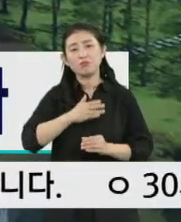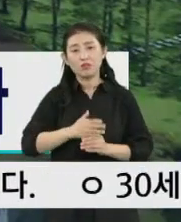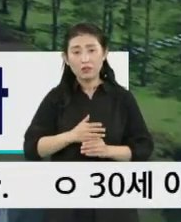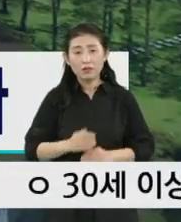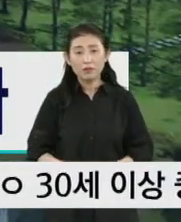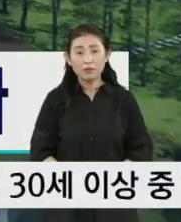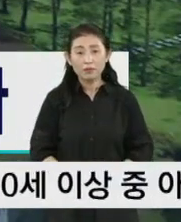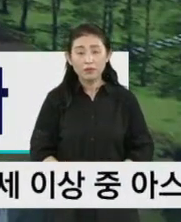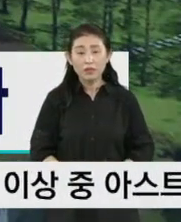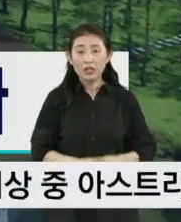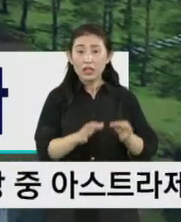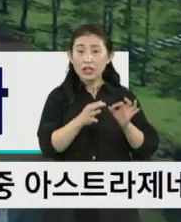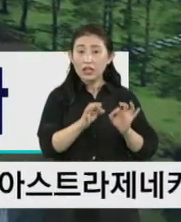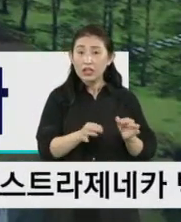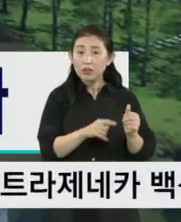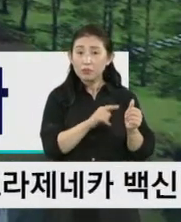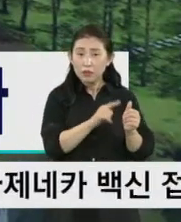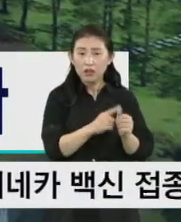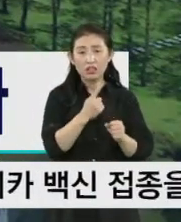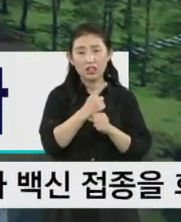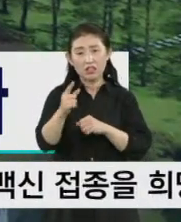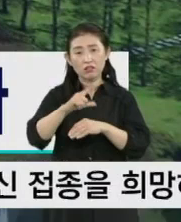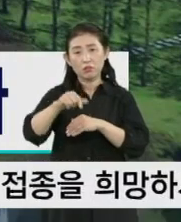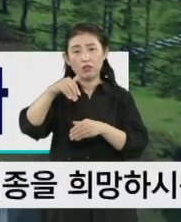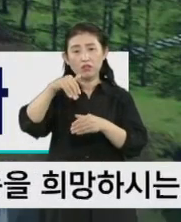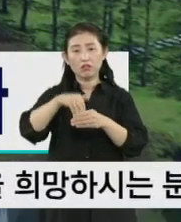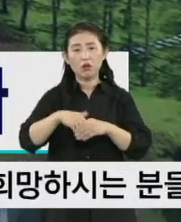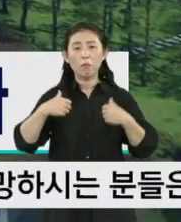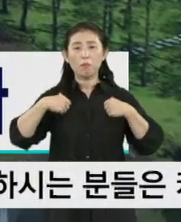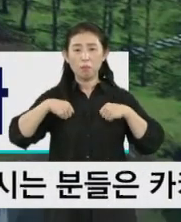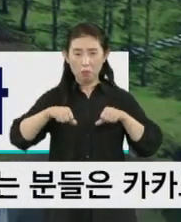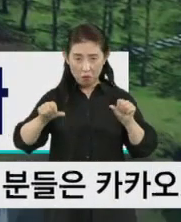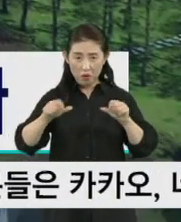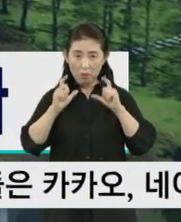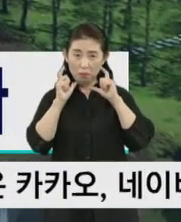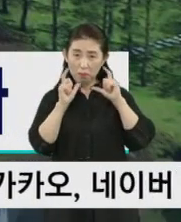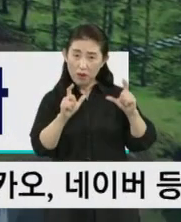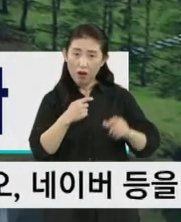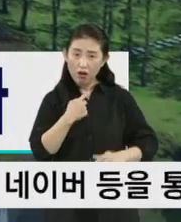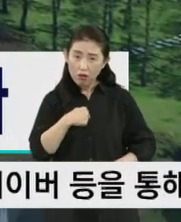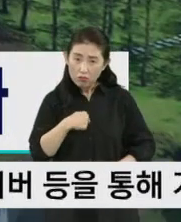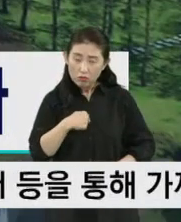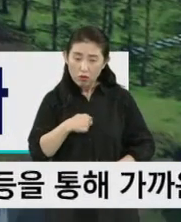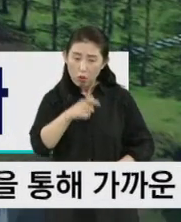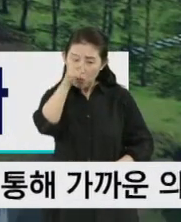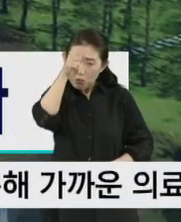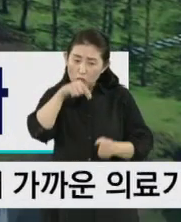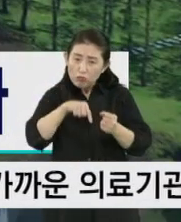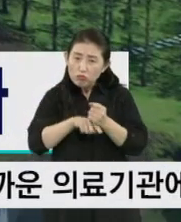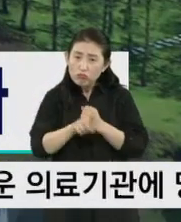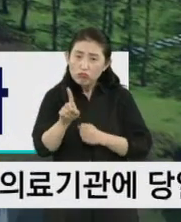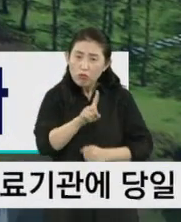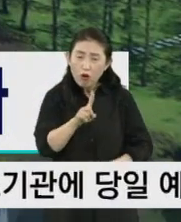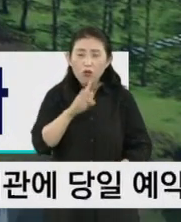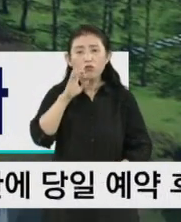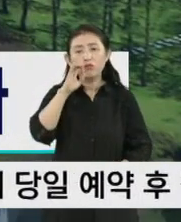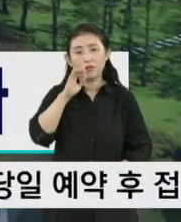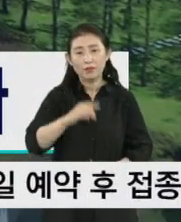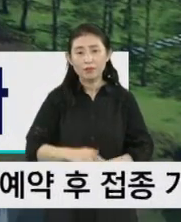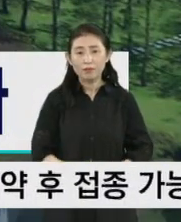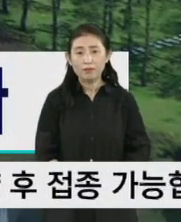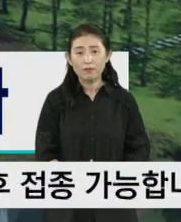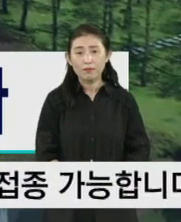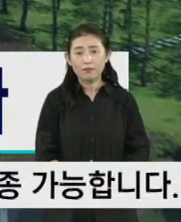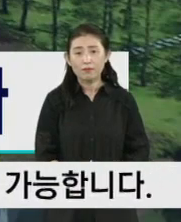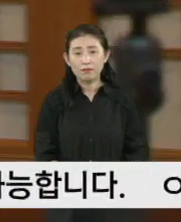파장이 커지고 있습니다. 김 시장은 내년 지방선거 불출마를 선언한 바 있어서 배경도 궁금해지고 있습니다. 강진원